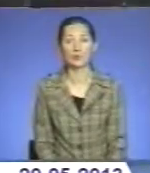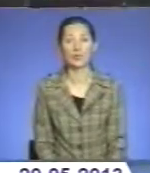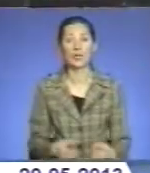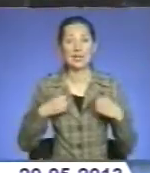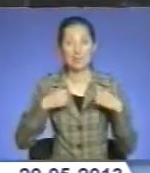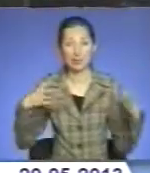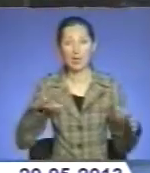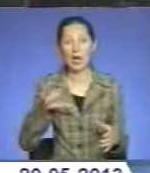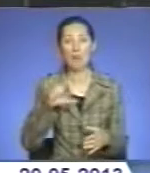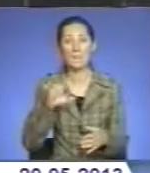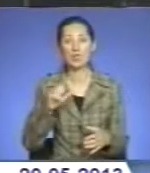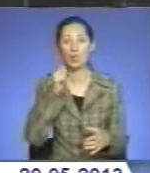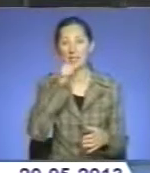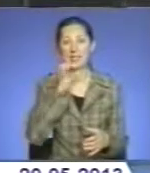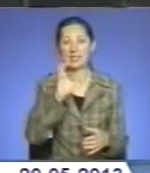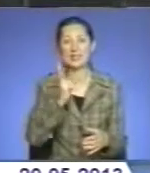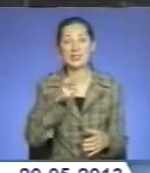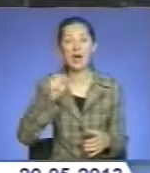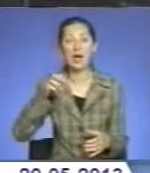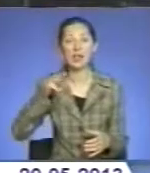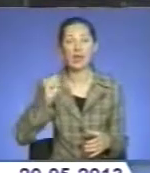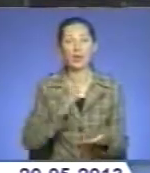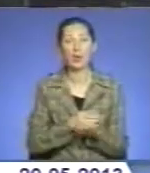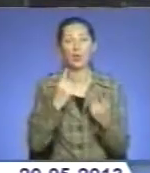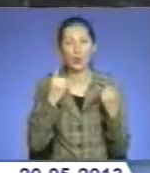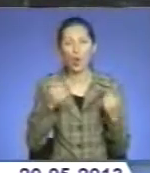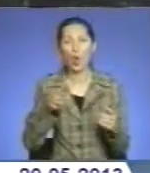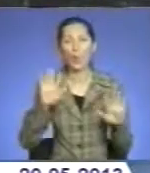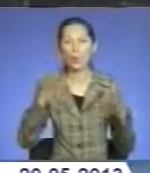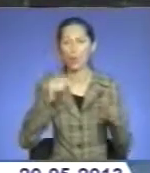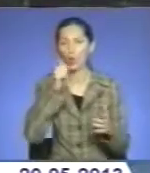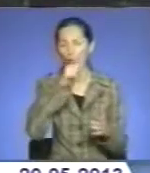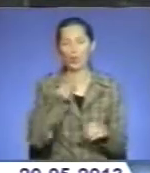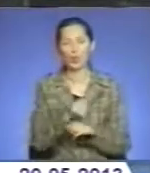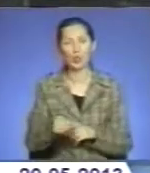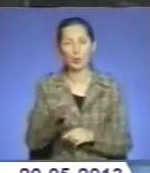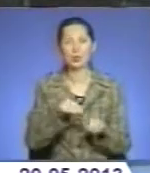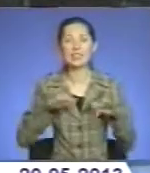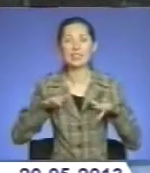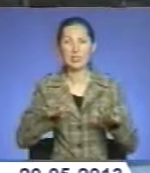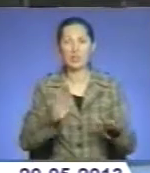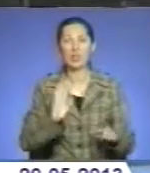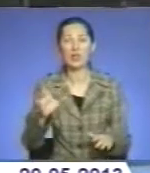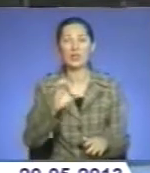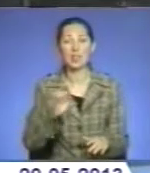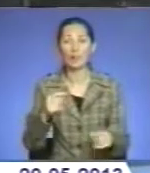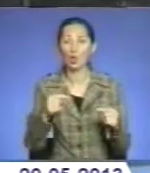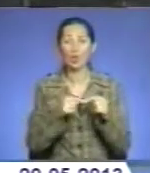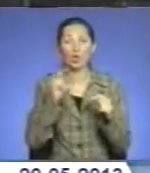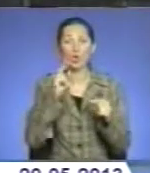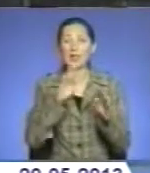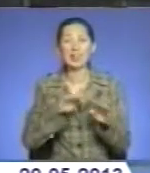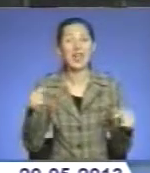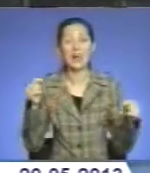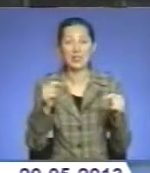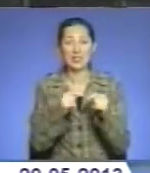Святкування 500-ліття Скалата має стати масштабною подією року на Тернопільщині. Дійство відбуватиметься у серпні. Остаточна дата поки що не